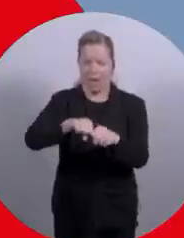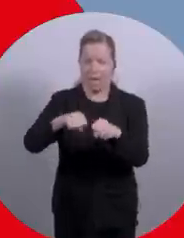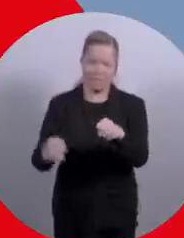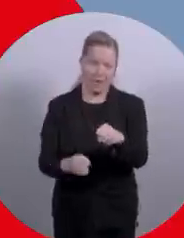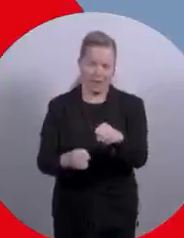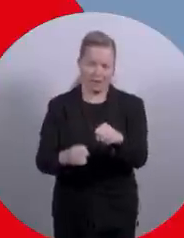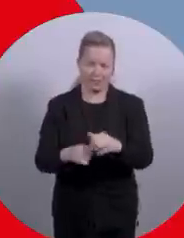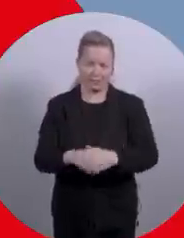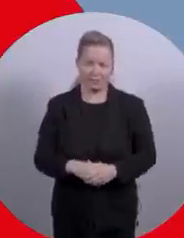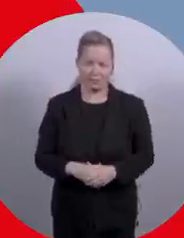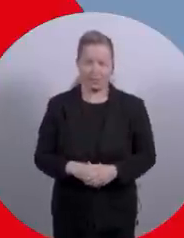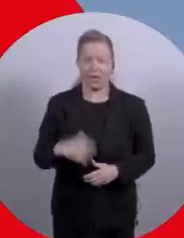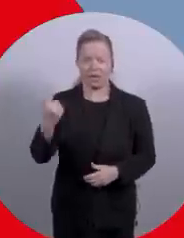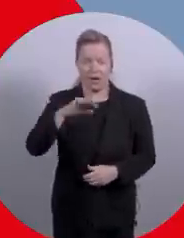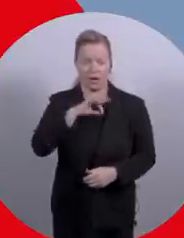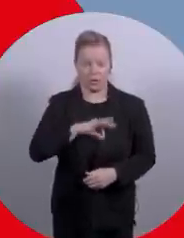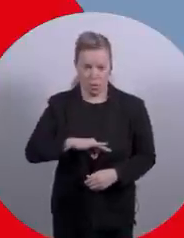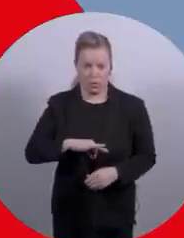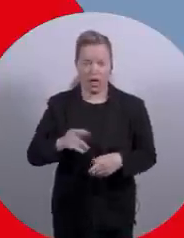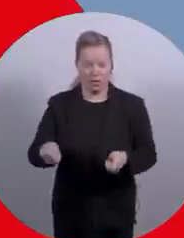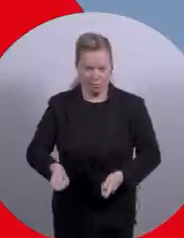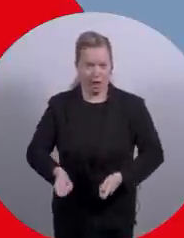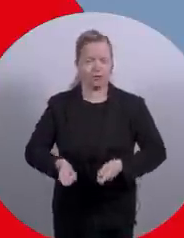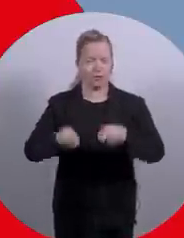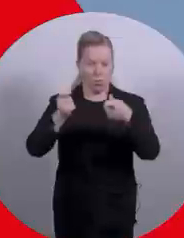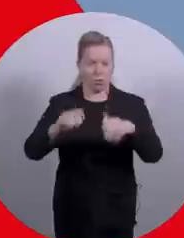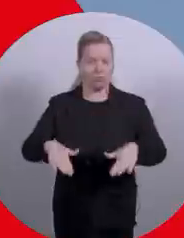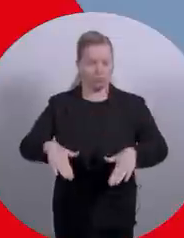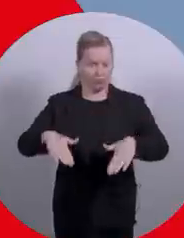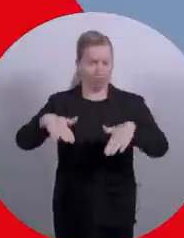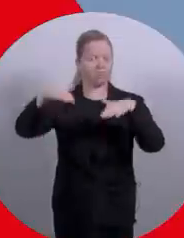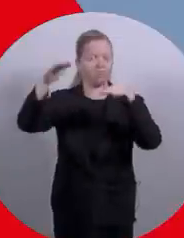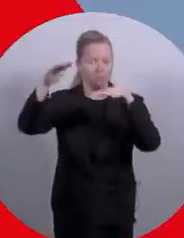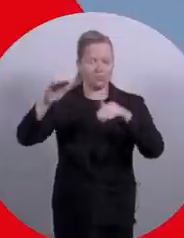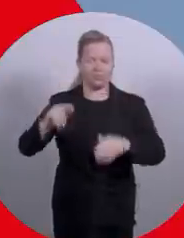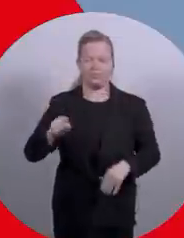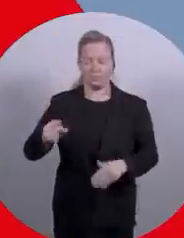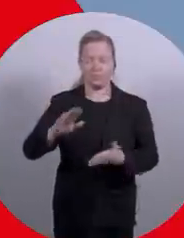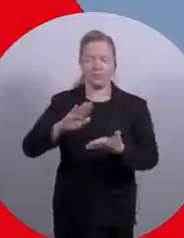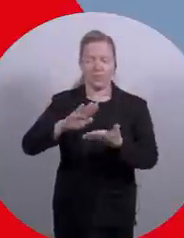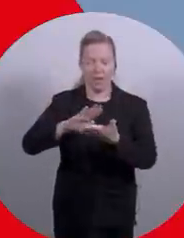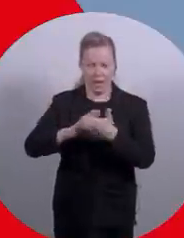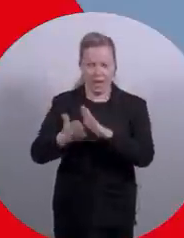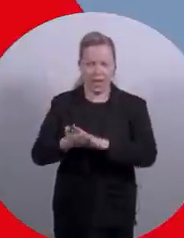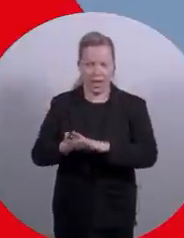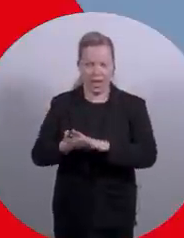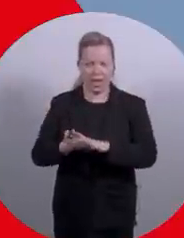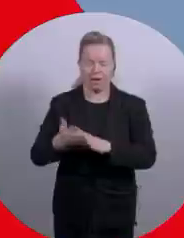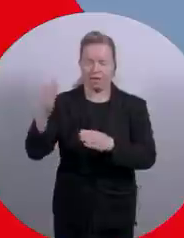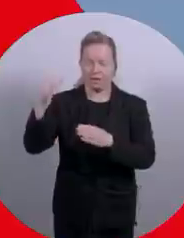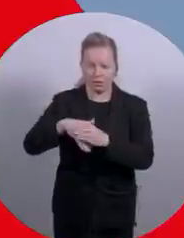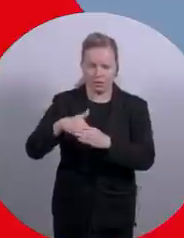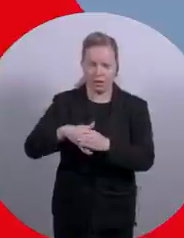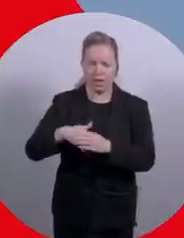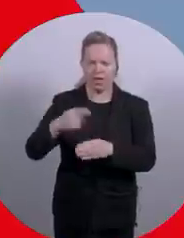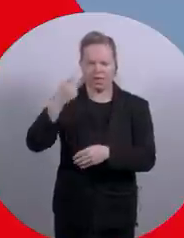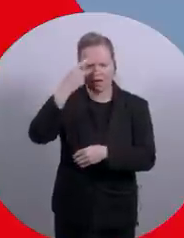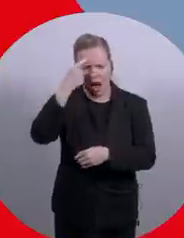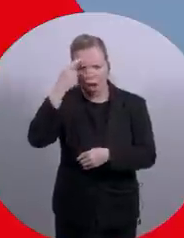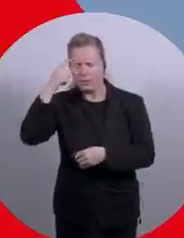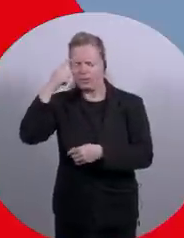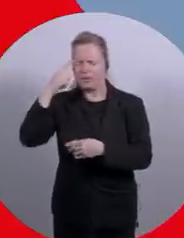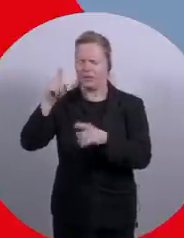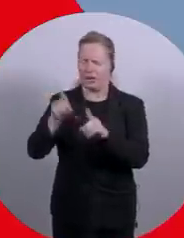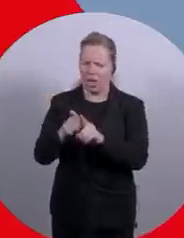sie hat zwei Söhne großgezogen und ihre Ehe war geprägt aus Traumatisierungen und